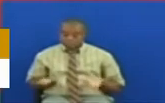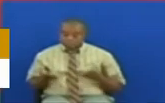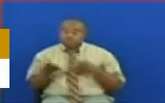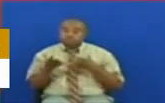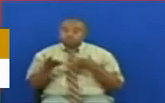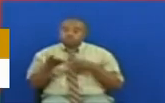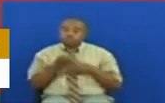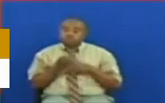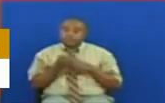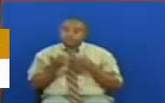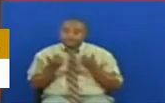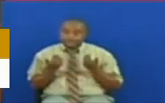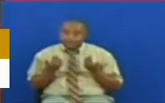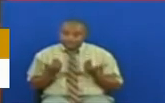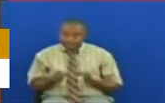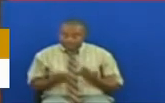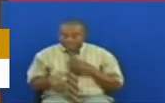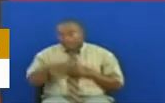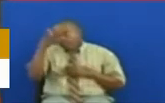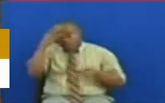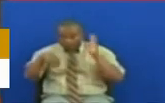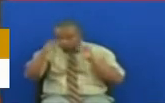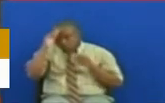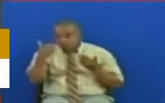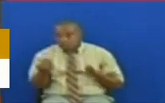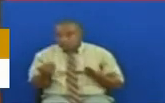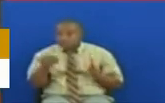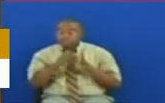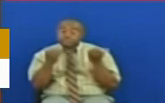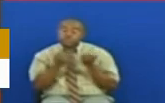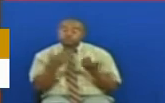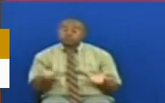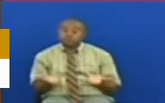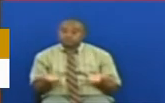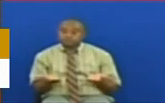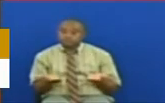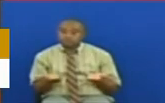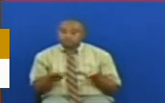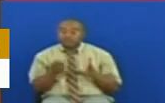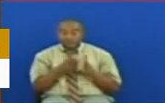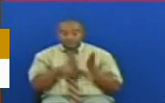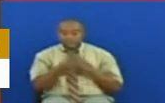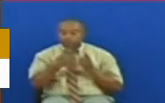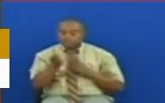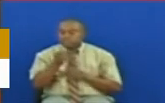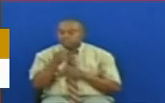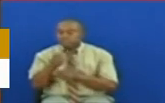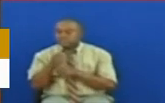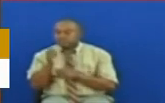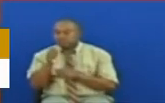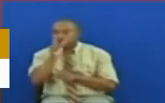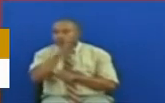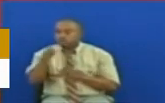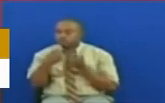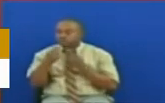a cause orientation, cause ni jinsi gani sheria inatakiwa itunge. Maana sio sheria tu, hata wenye kujadili budget wakuta mtu anaongea kitu kingine